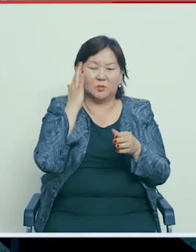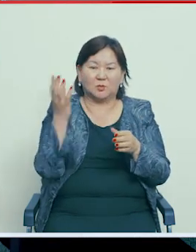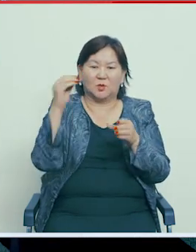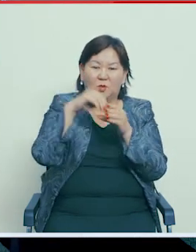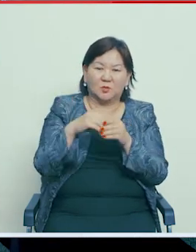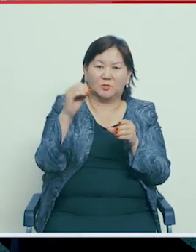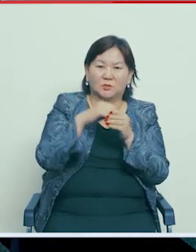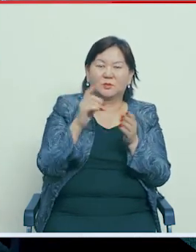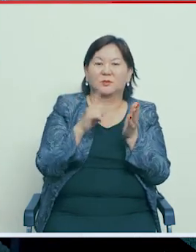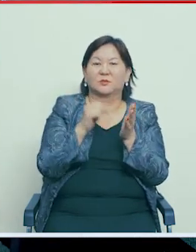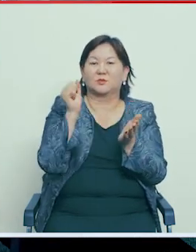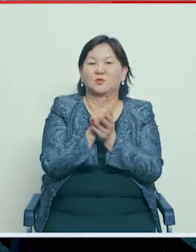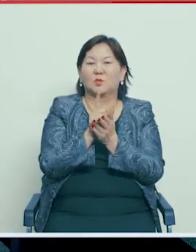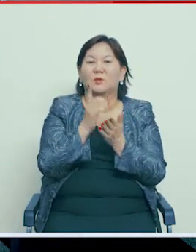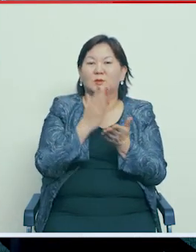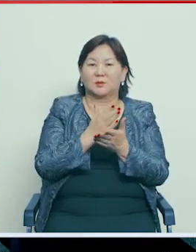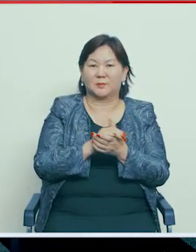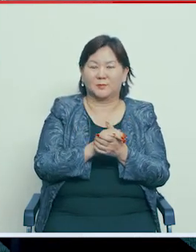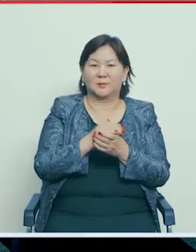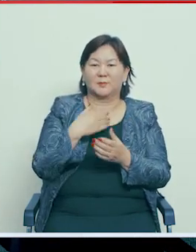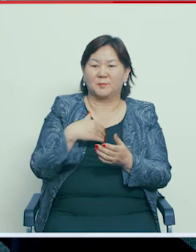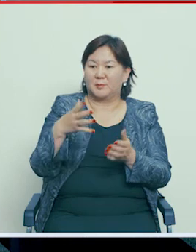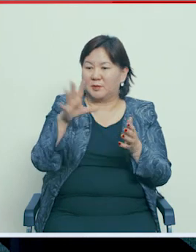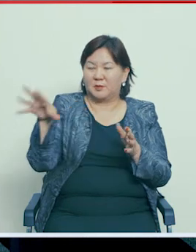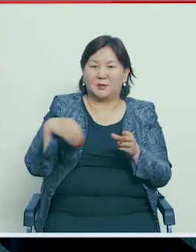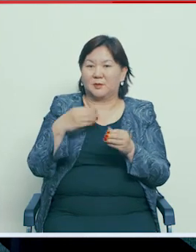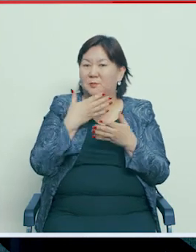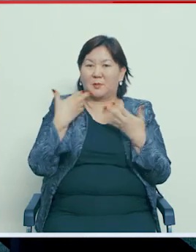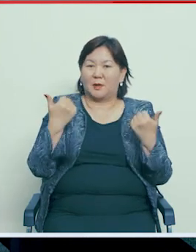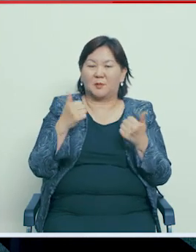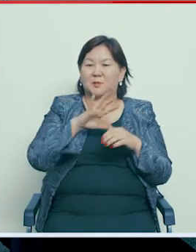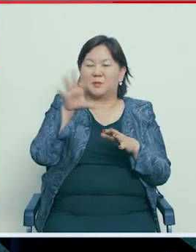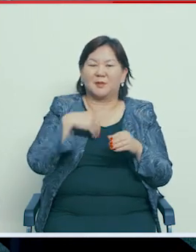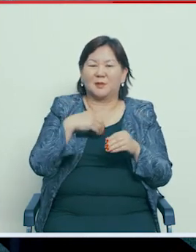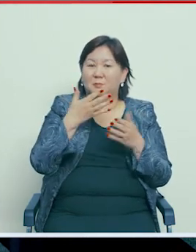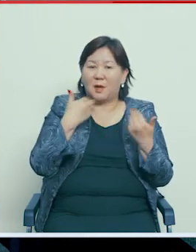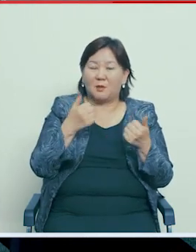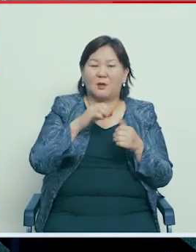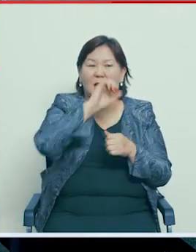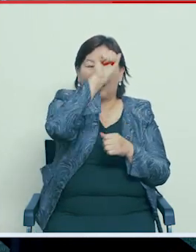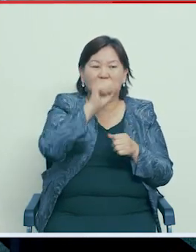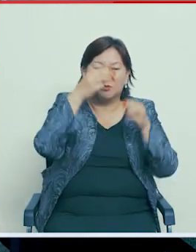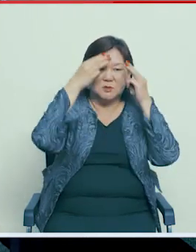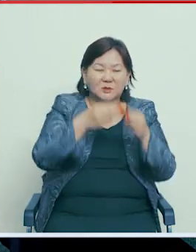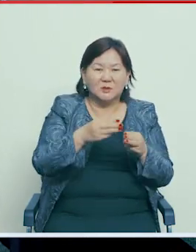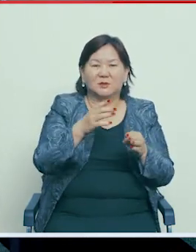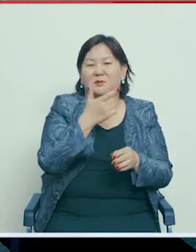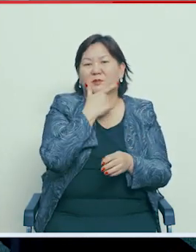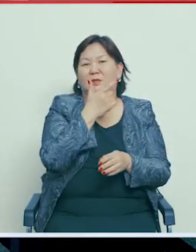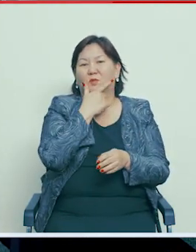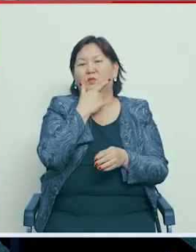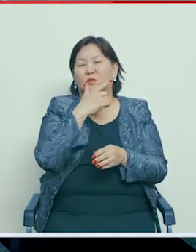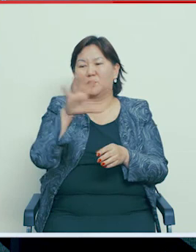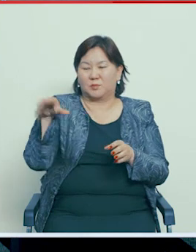татан оролцуулах нь аягүй чухал. Бид нэргүйгээр бидний асуудлыг бити шийдэж чадахгүй шүү дээ.